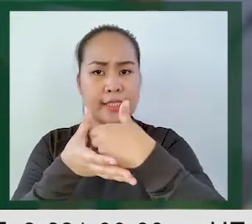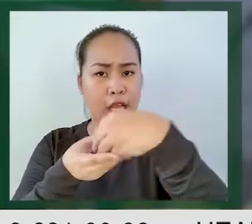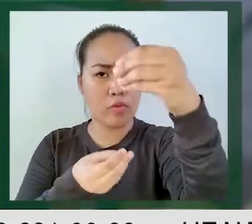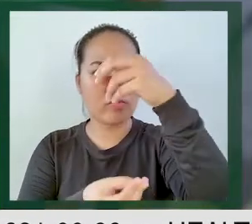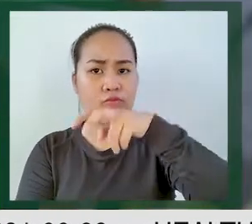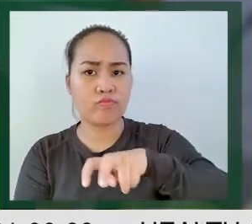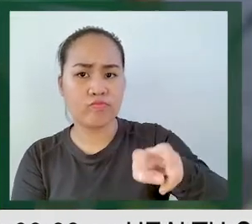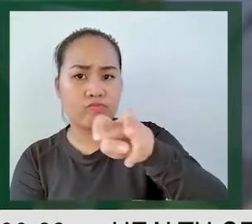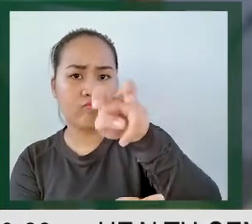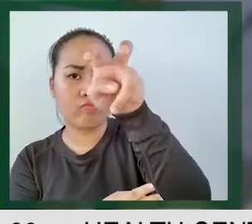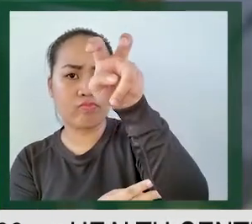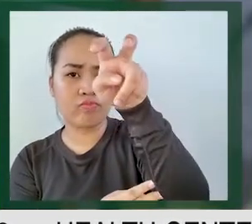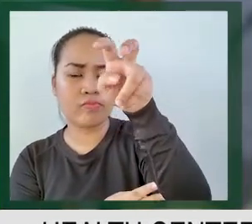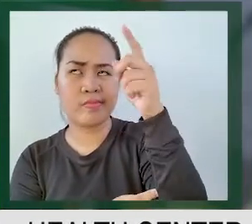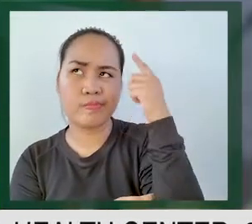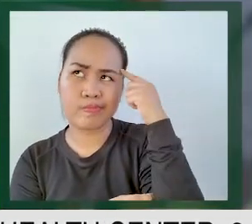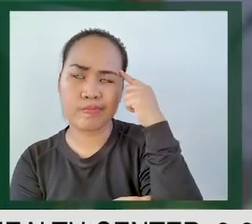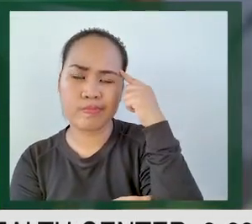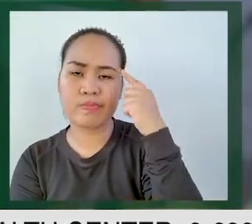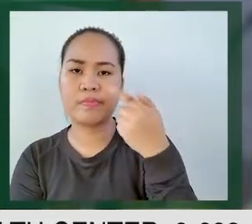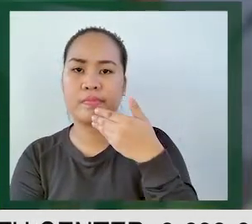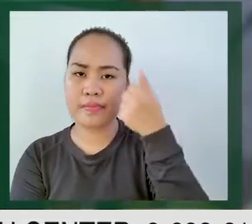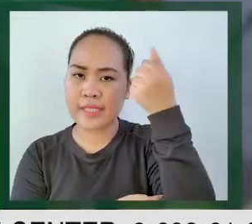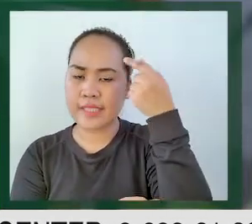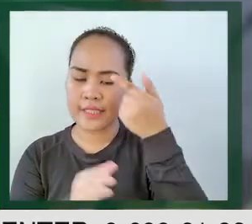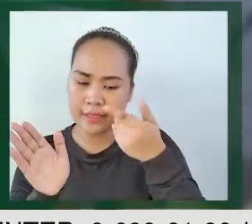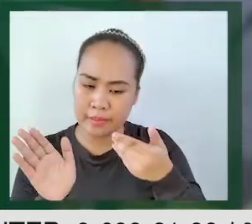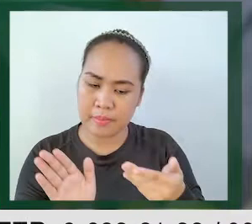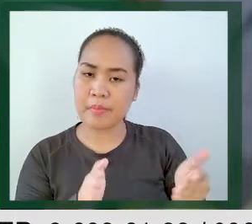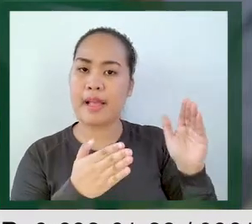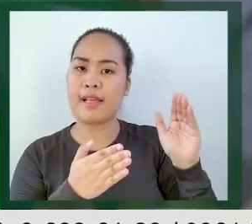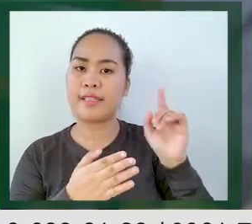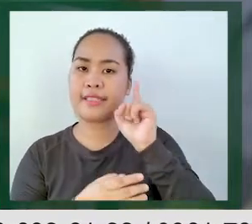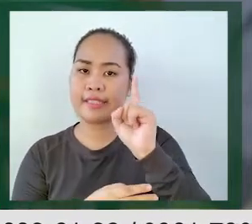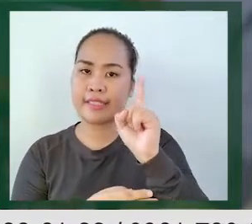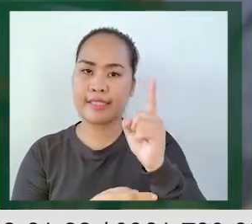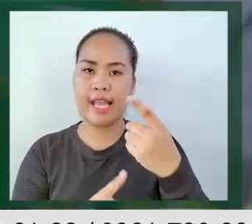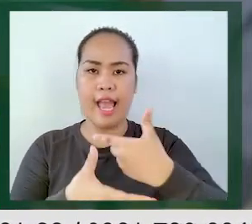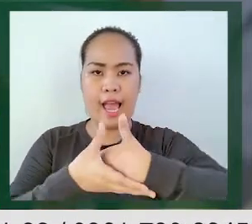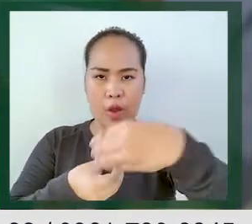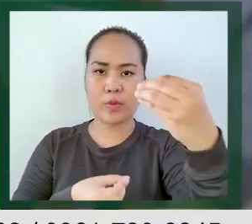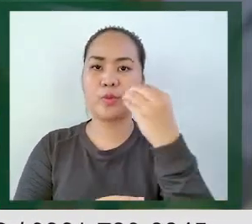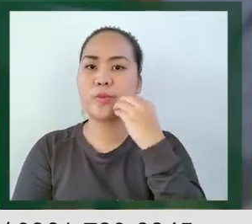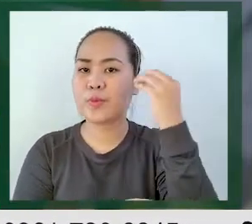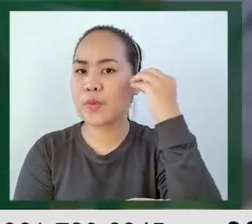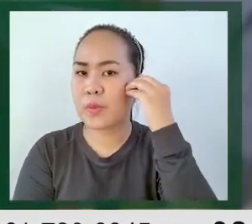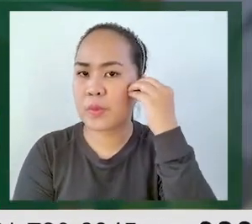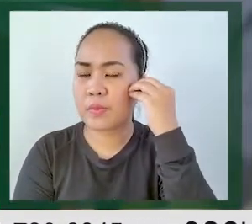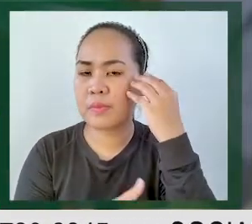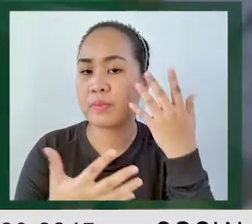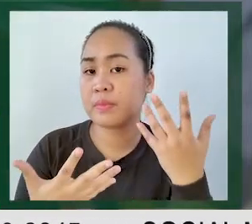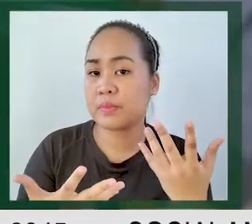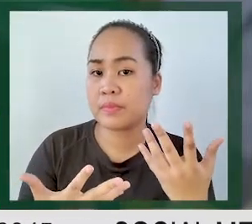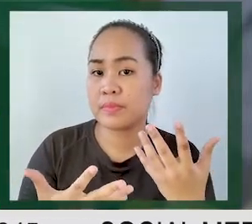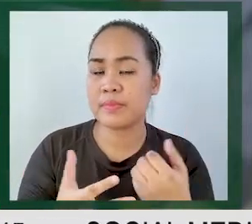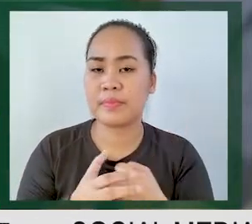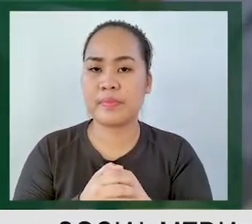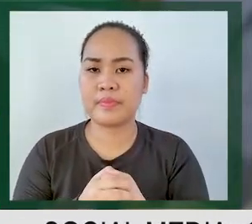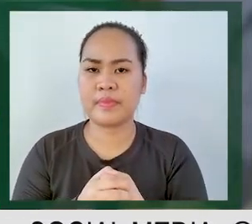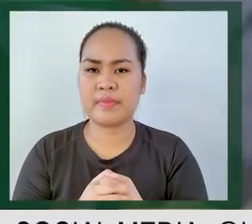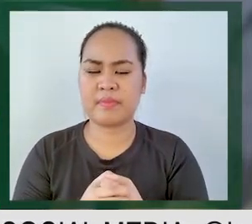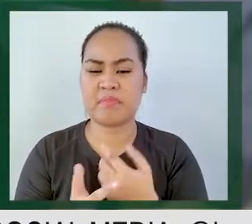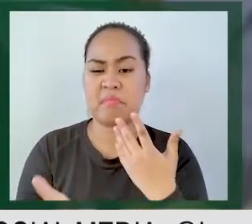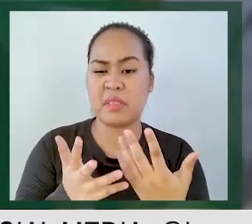'di ba? Wag naman natin gawin na bangko ko sa umaga, uwi. Tapos grocery ako after lunch, then uwi. 'Di ba?